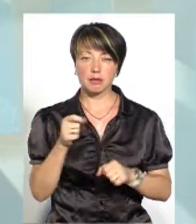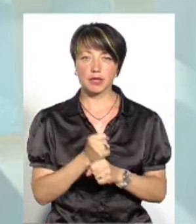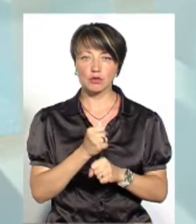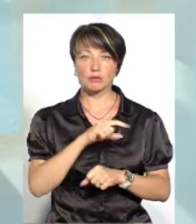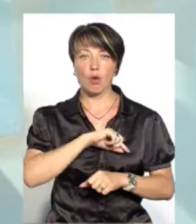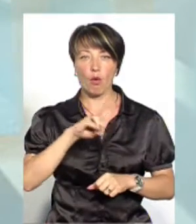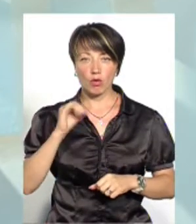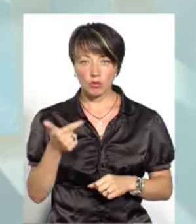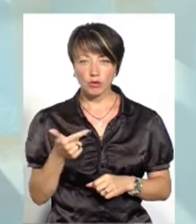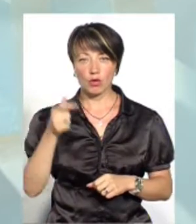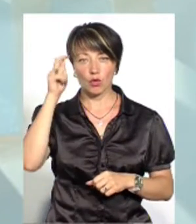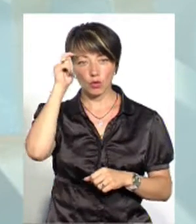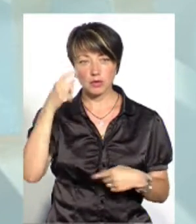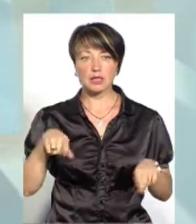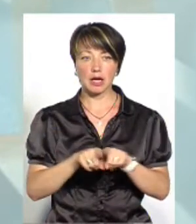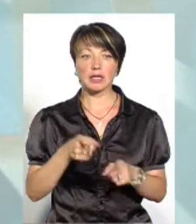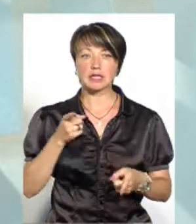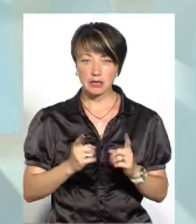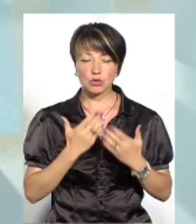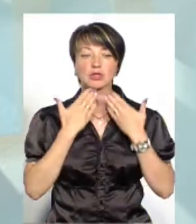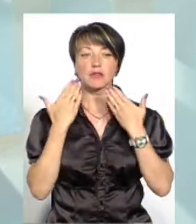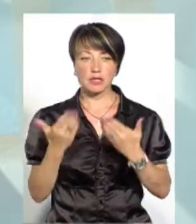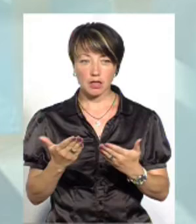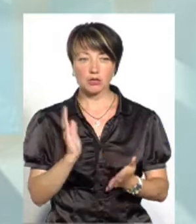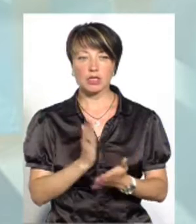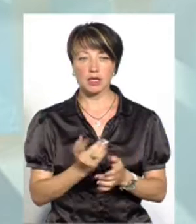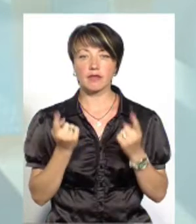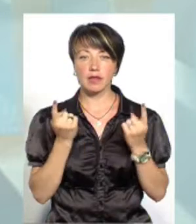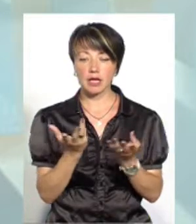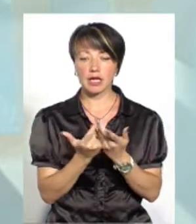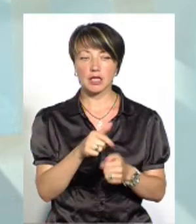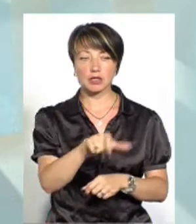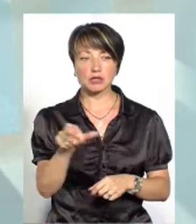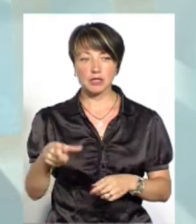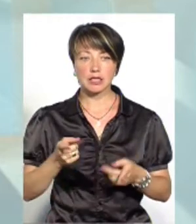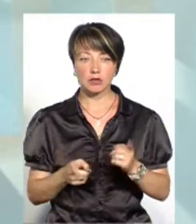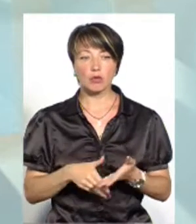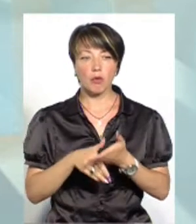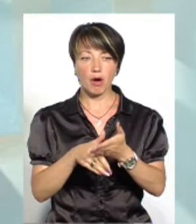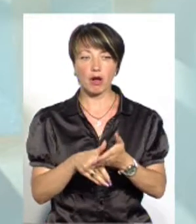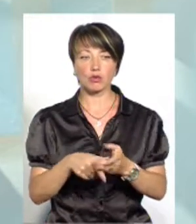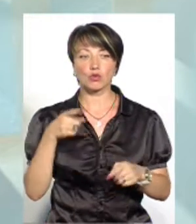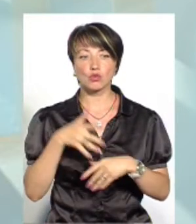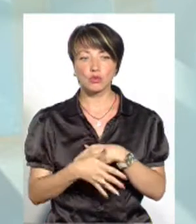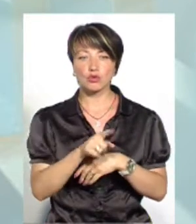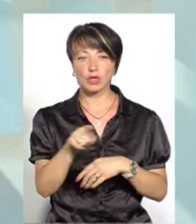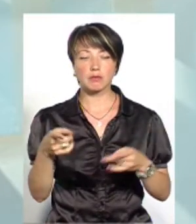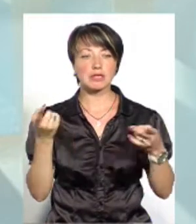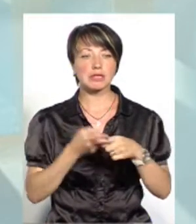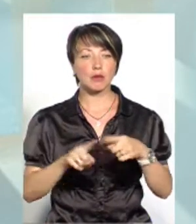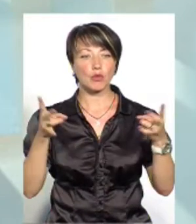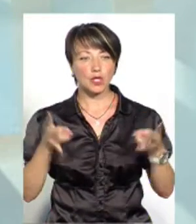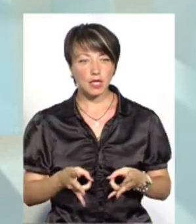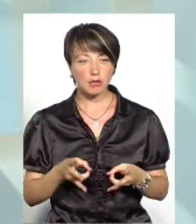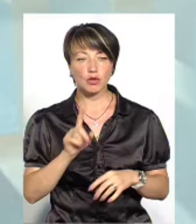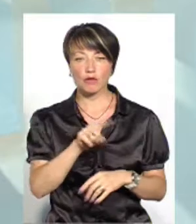працюють у нас психологи. Хлопці так дійсно звертаються. Є велика кількість тих хлопців, яким дійсно допомагають. Вони розуміють, що їм це потрібно,